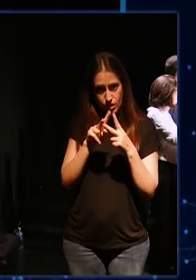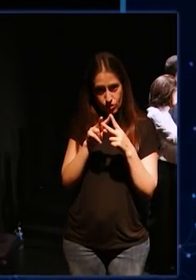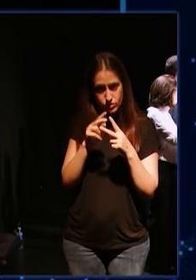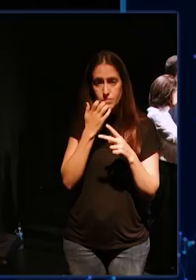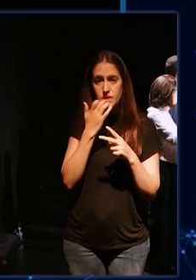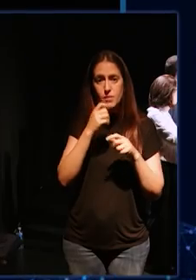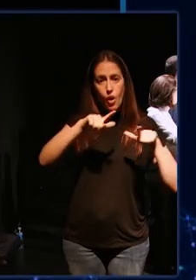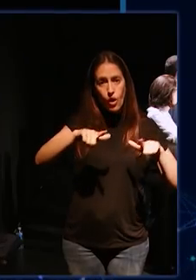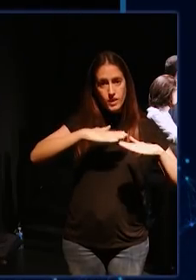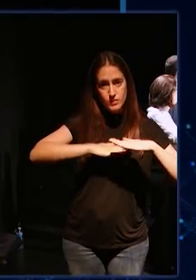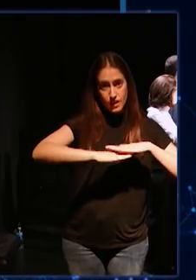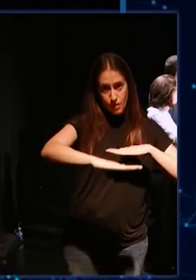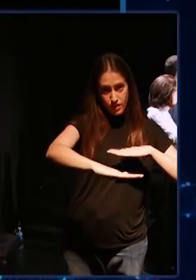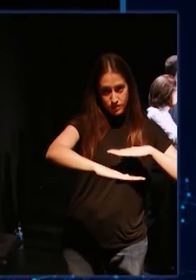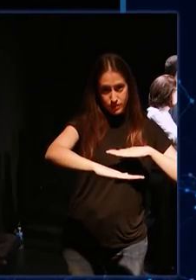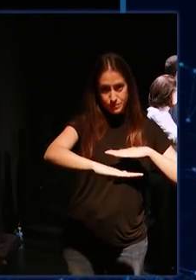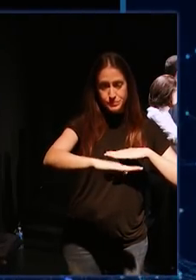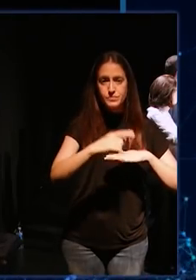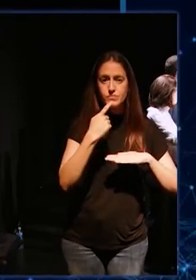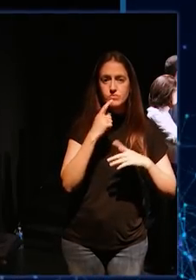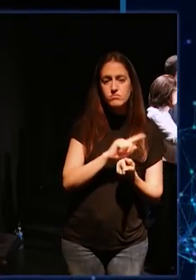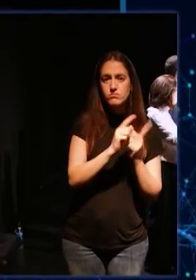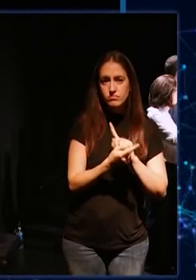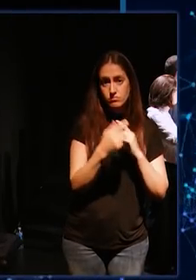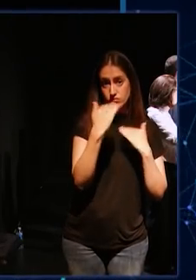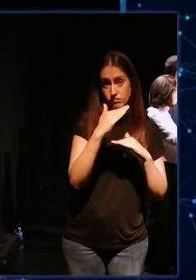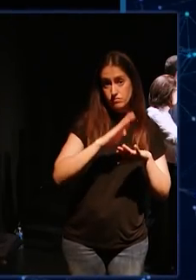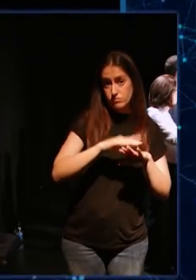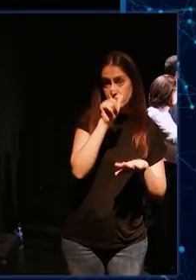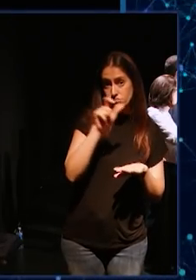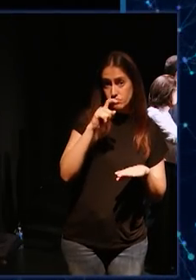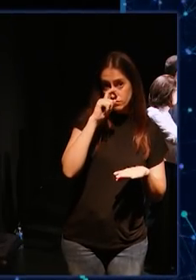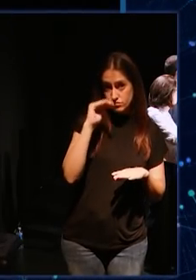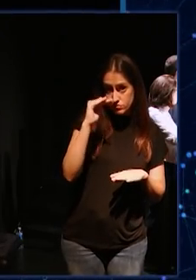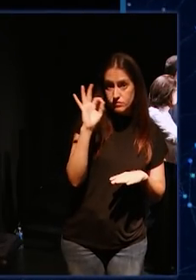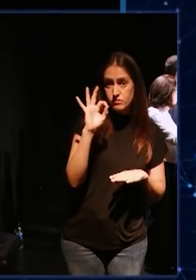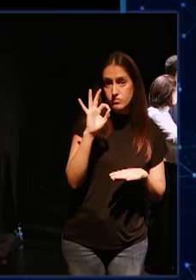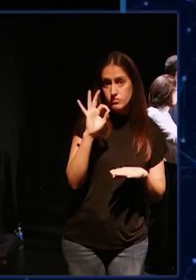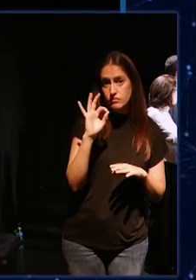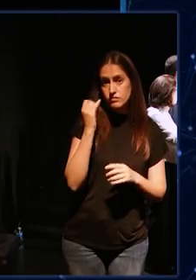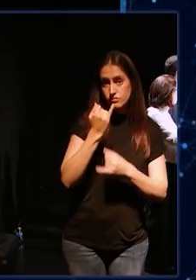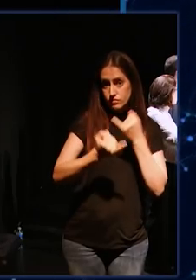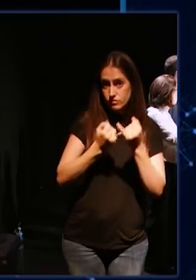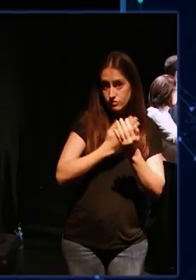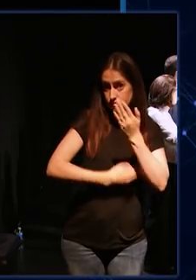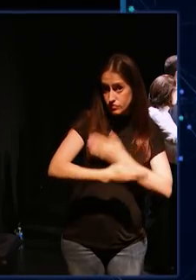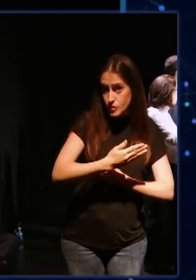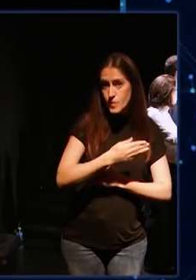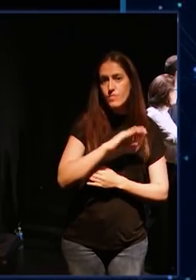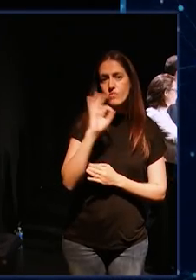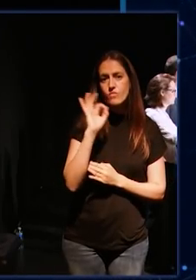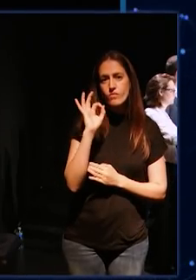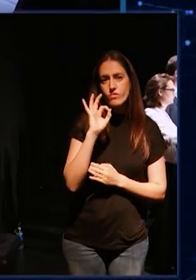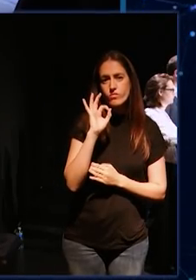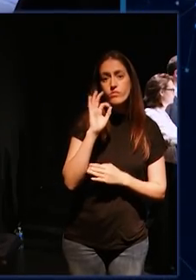baixa, que puguin ser transformats habitatges per a gent gran i per a gent amb diversitats funcionals, i per incrementar també el